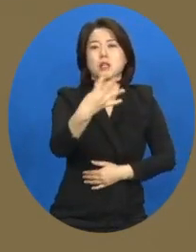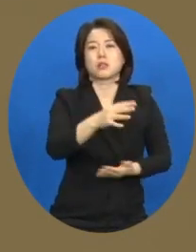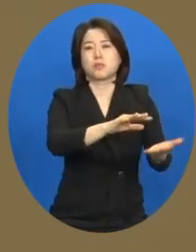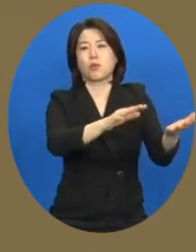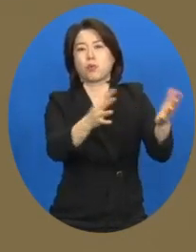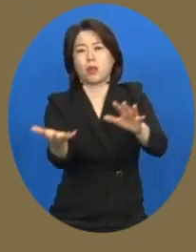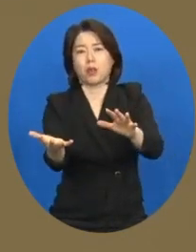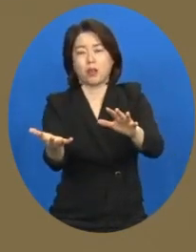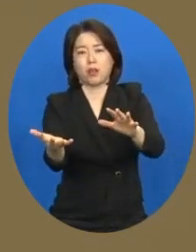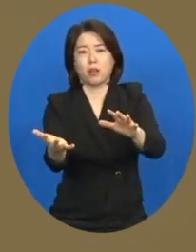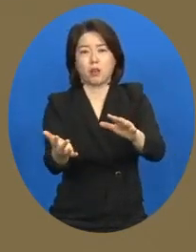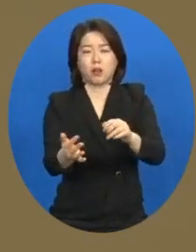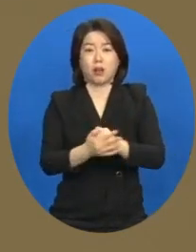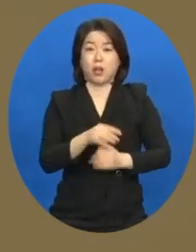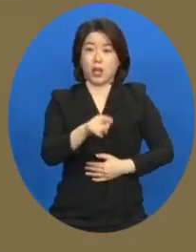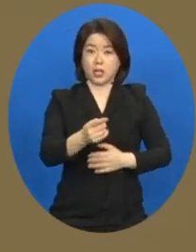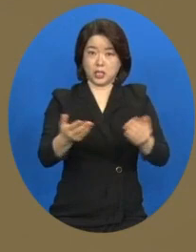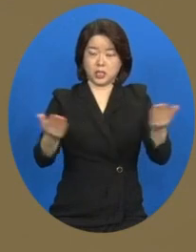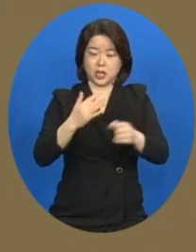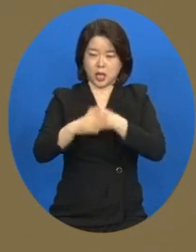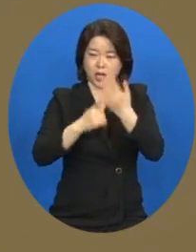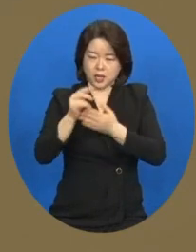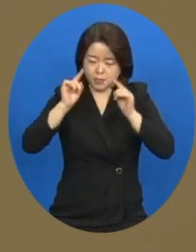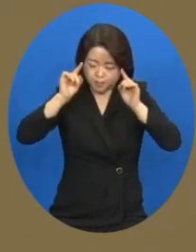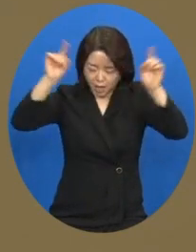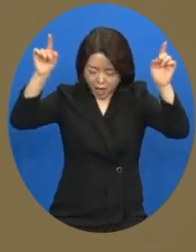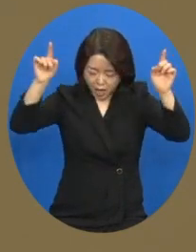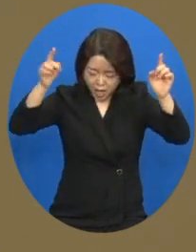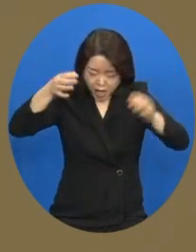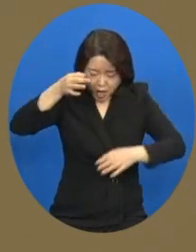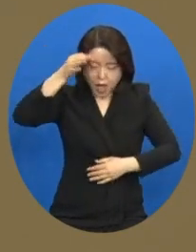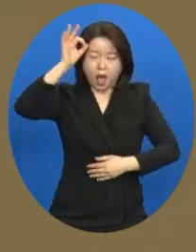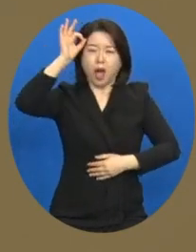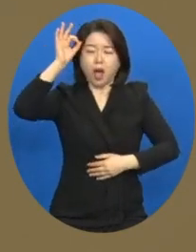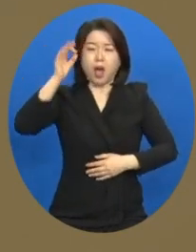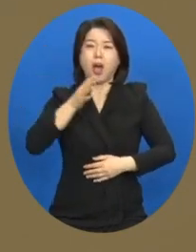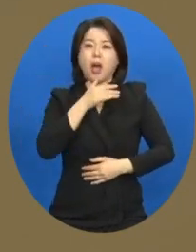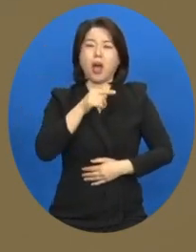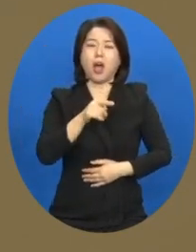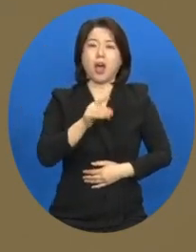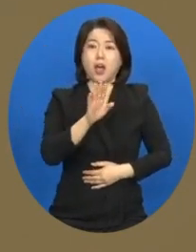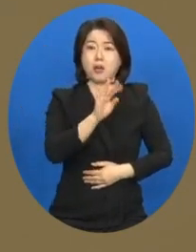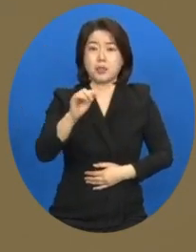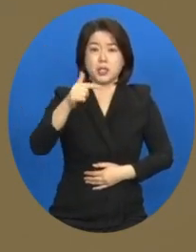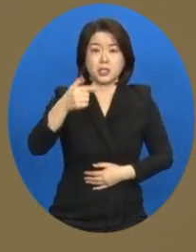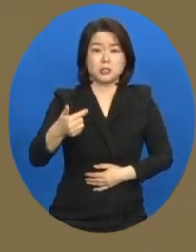이 일을 하나님의 진노하심이라고 깨닫고 바로 그 비느하스가